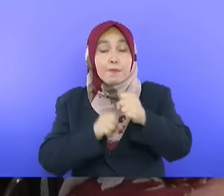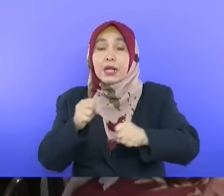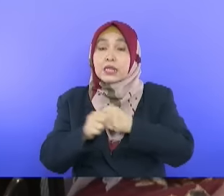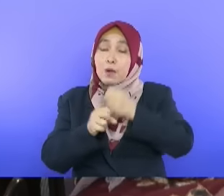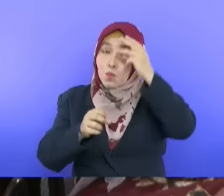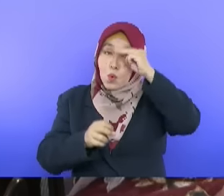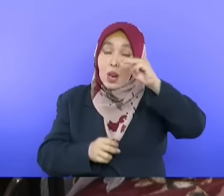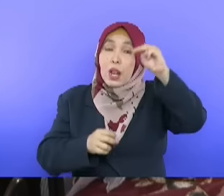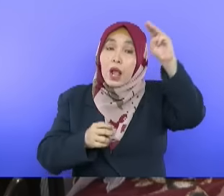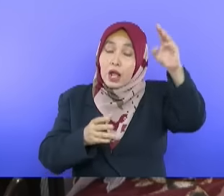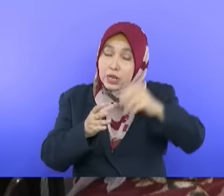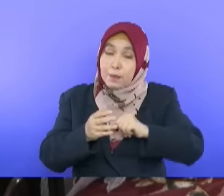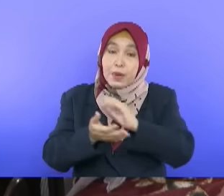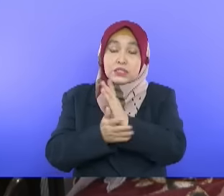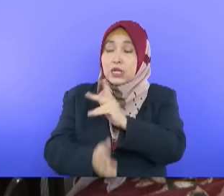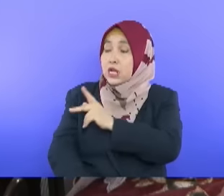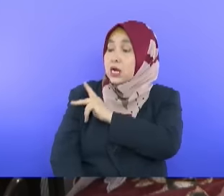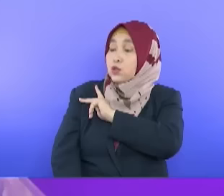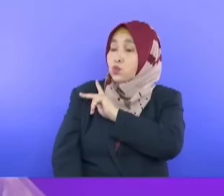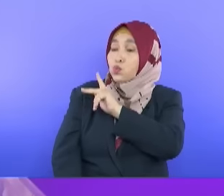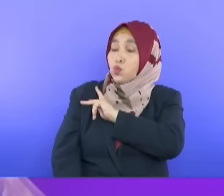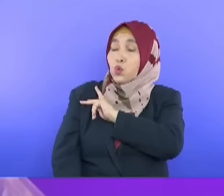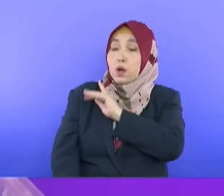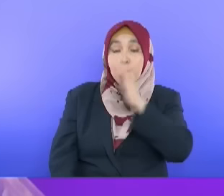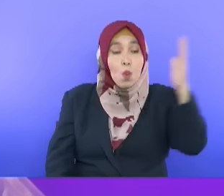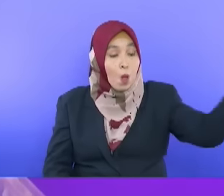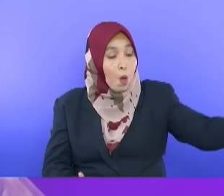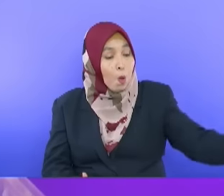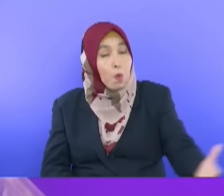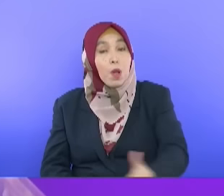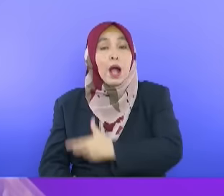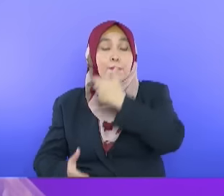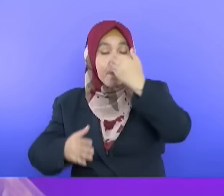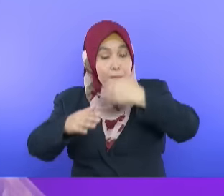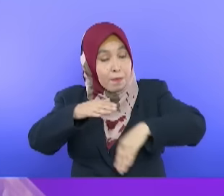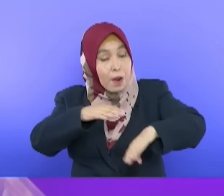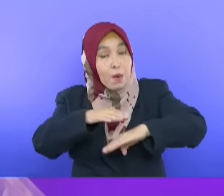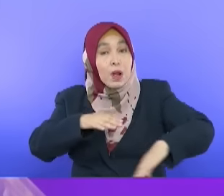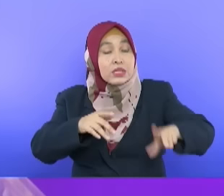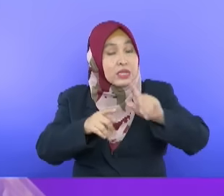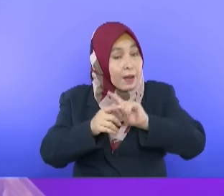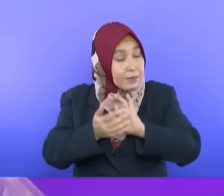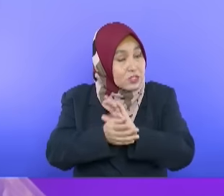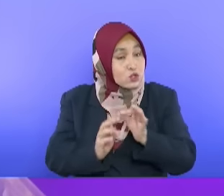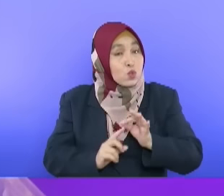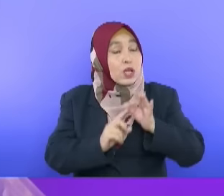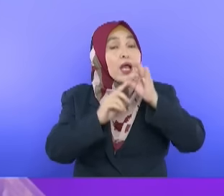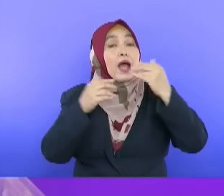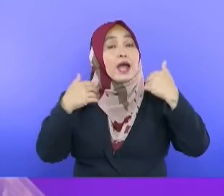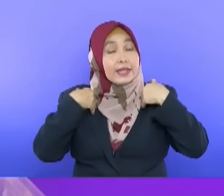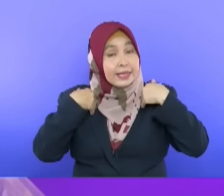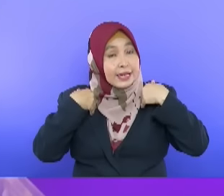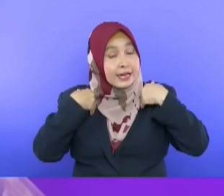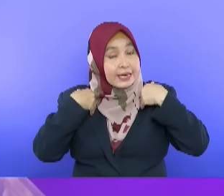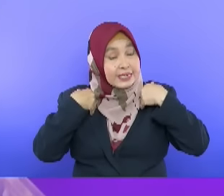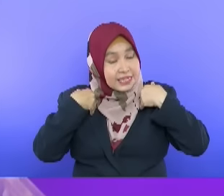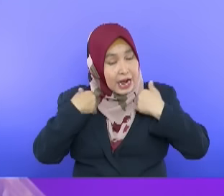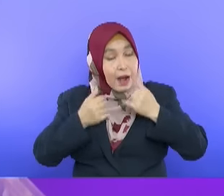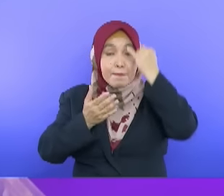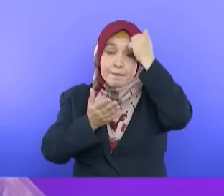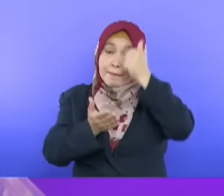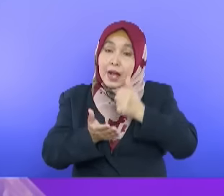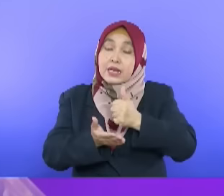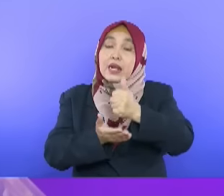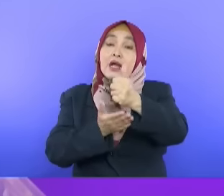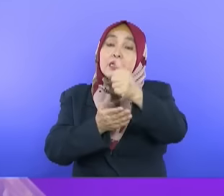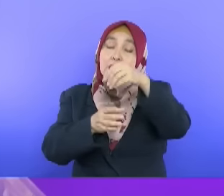kemuliaan dapat jadi ketua jadi ketua beli sapu yang bawah ya kecuali apabila seseorang itu ada integrity amanah dalam